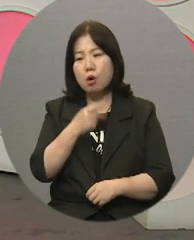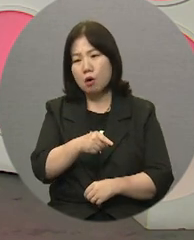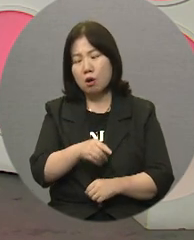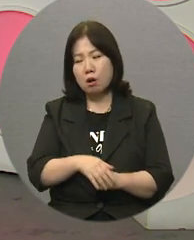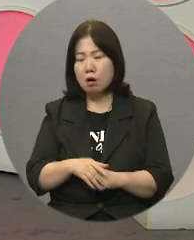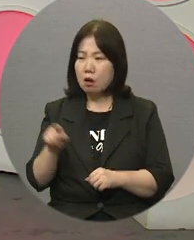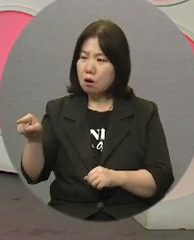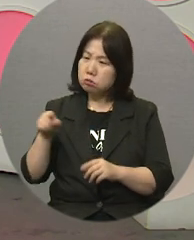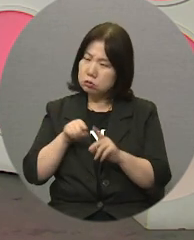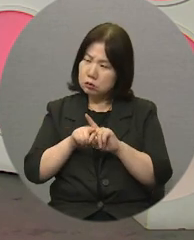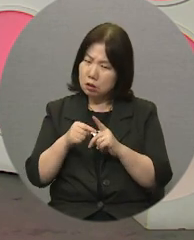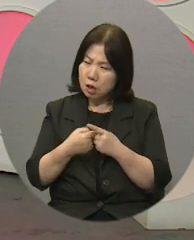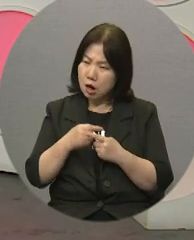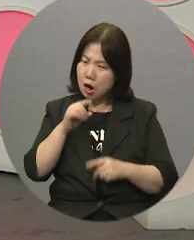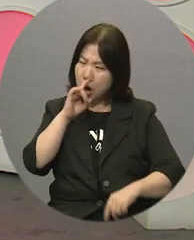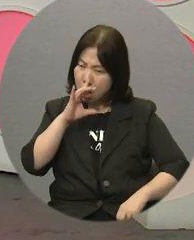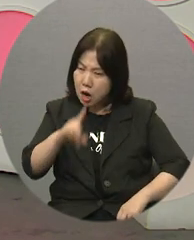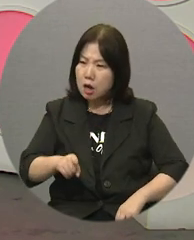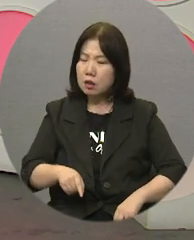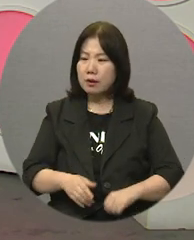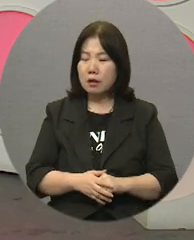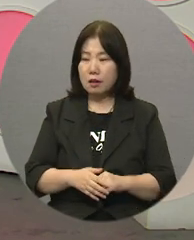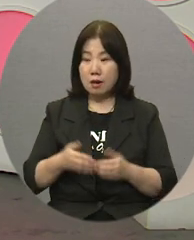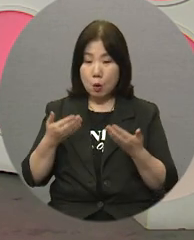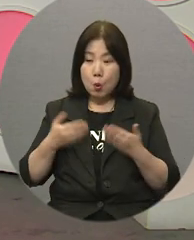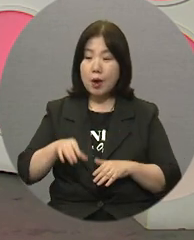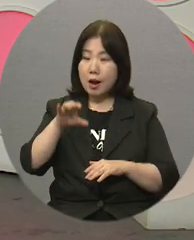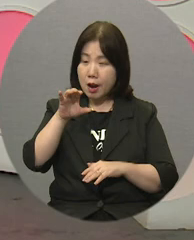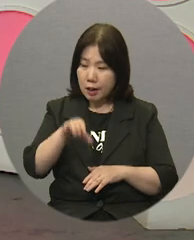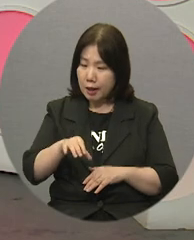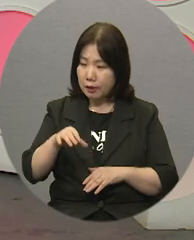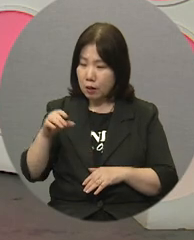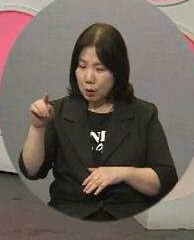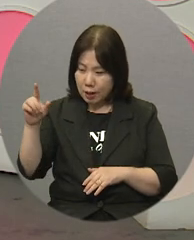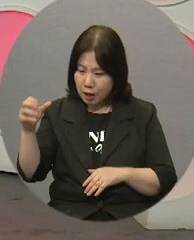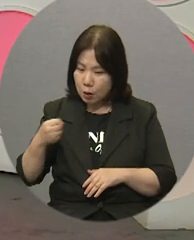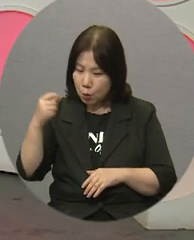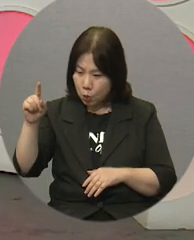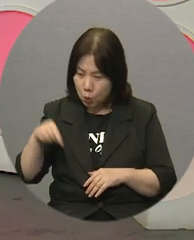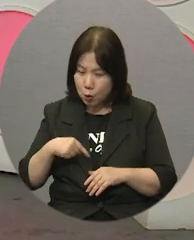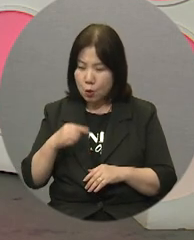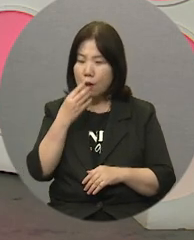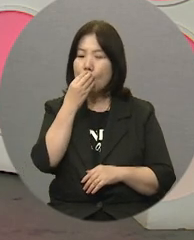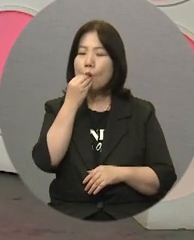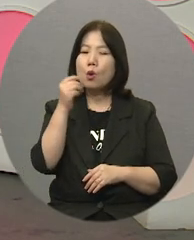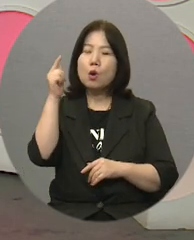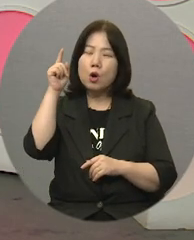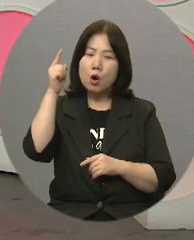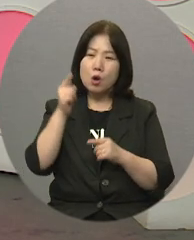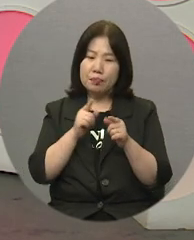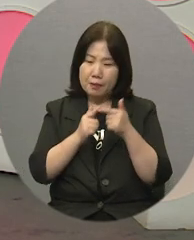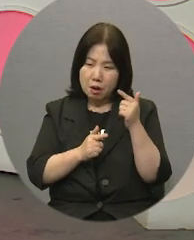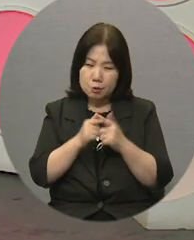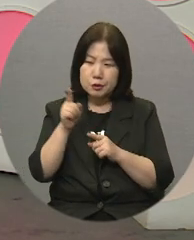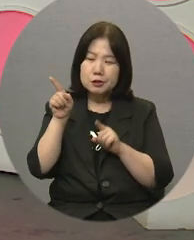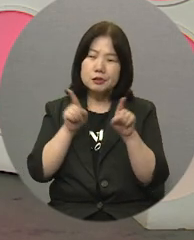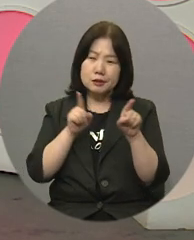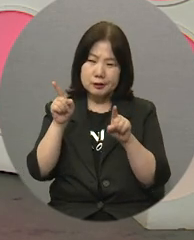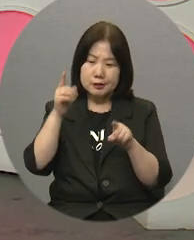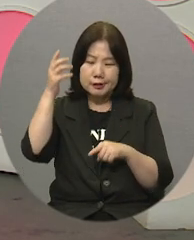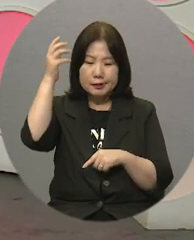아빠를 이해할 수가 없었습니다. 아빠 고향에서 온 감나무 가지는 그곳에서의 기억도